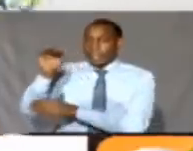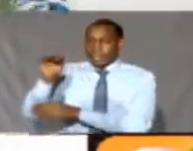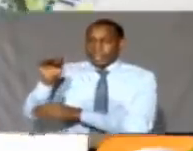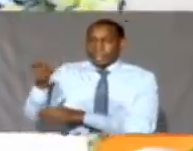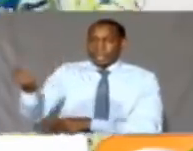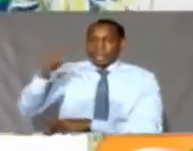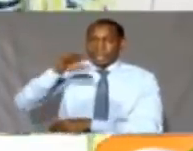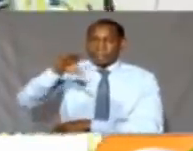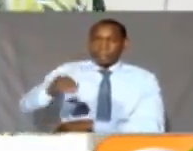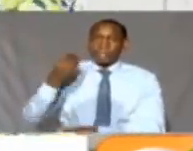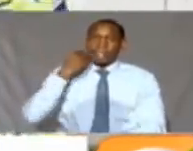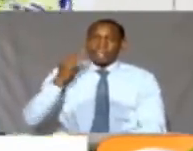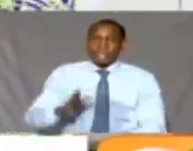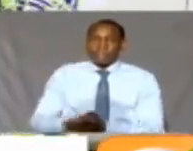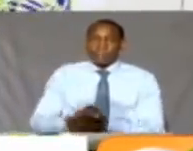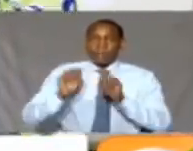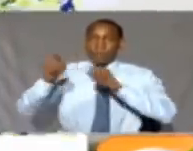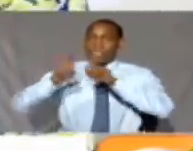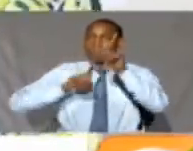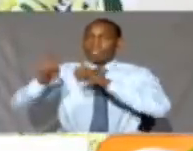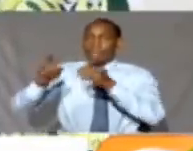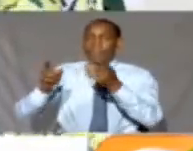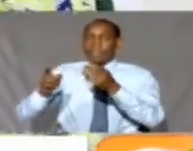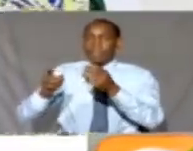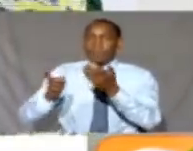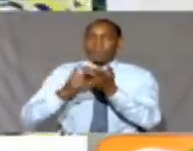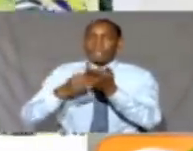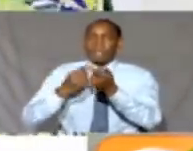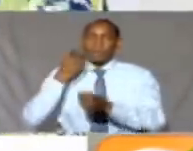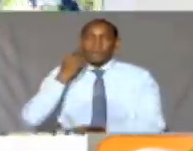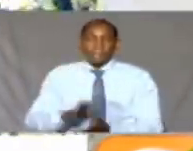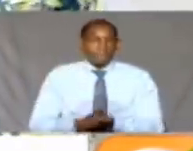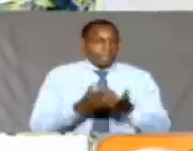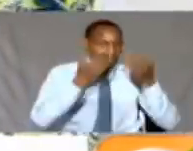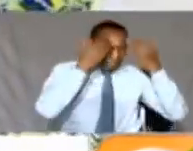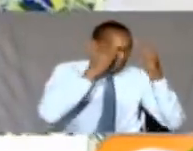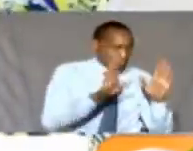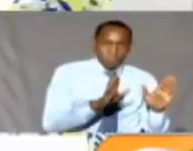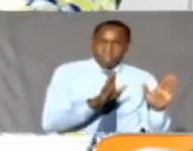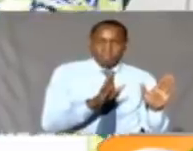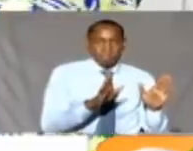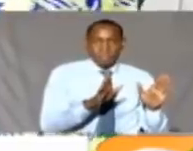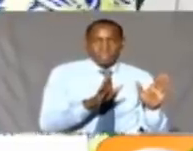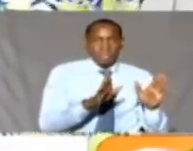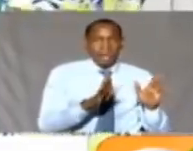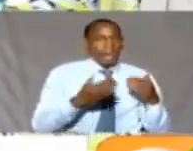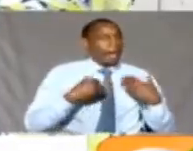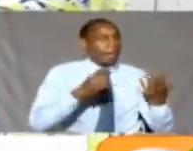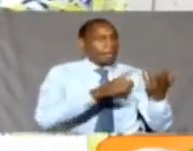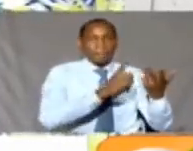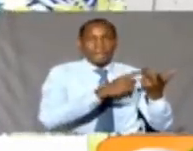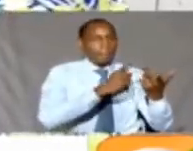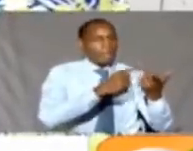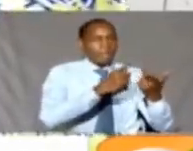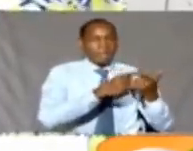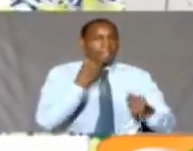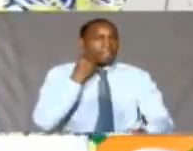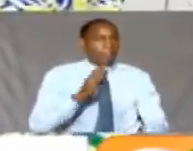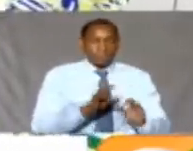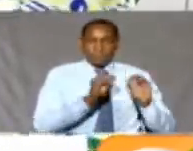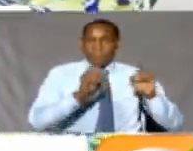kuchukua mgonjwa, kwa siku unaweza kusafirisha kama wagonjwa wangapi? Mimi sina kiwango cha